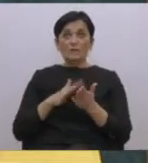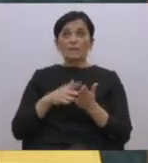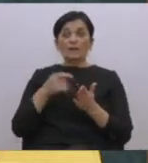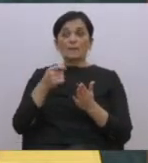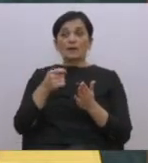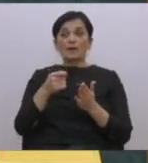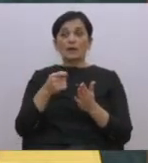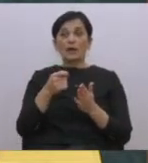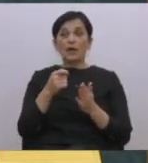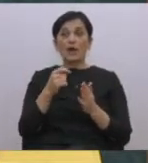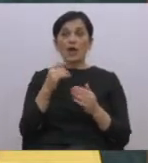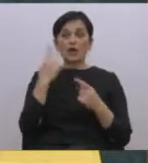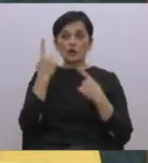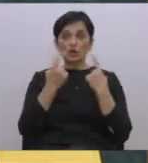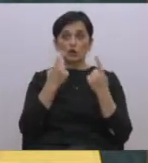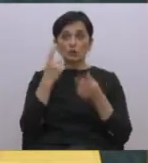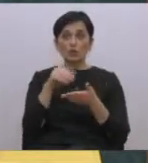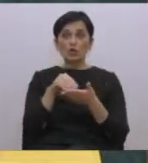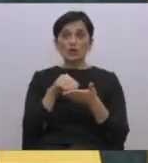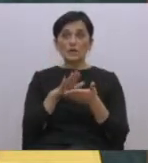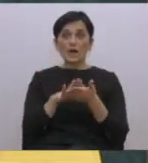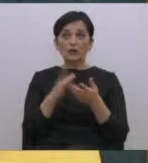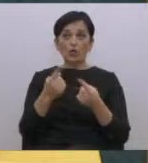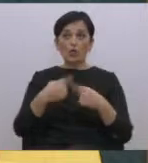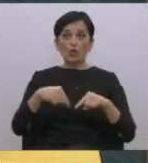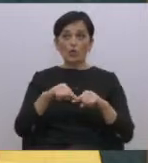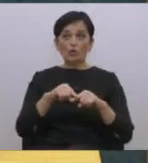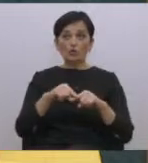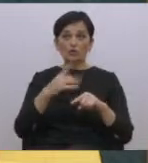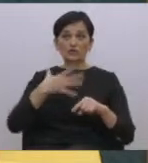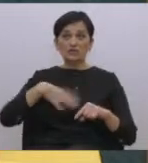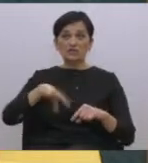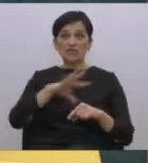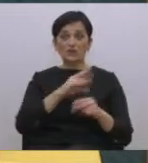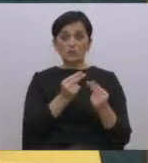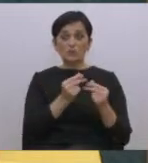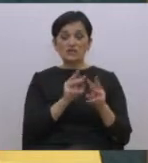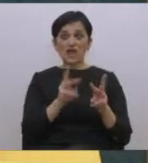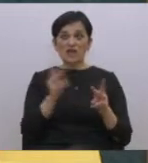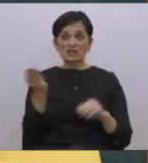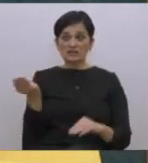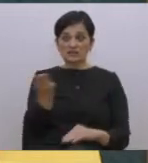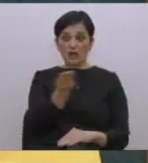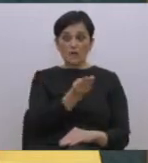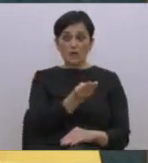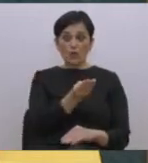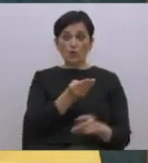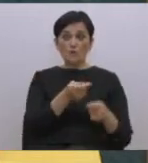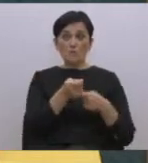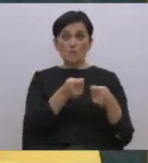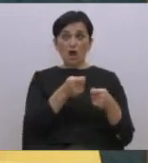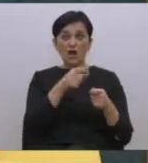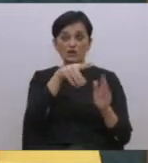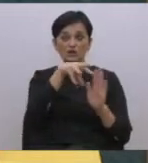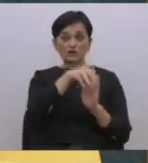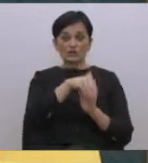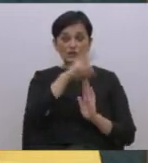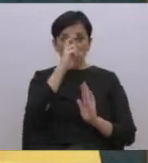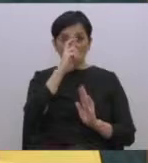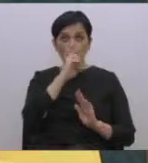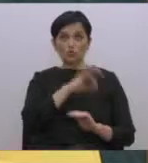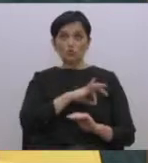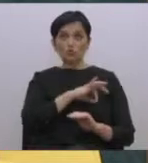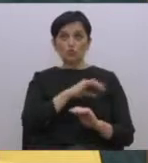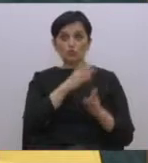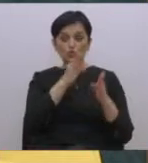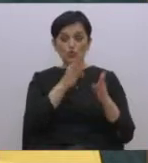წარდგენის შესახებ ინფორმაციას მარეგისტრირებელი ორგანო აწვდის საქართველოს ფინანსთა სამინისტროს მმართველობის სფეროში შემავალ საჯარო სამართლის